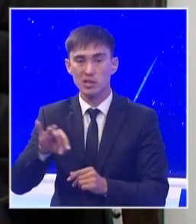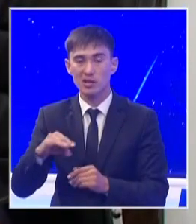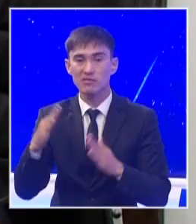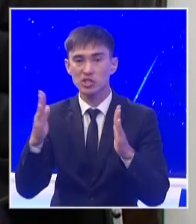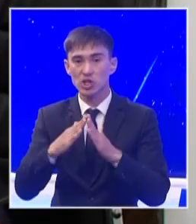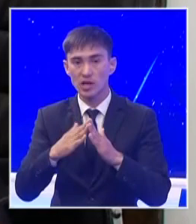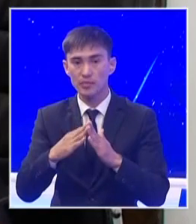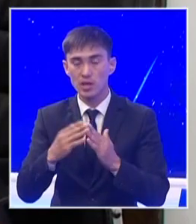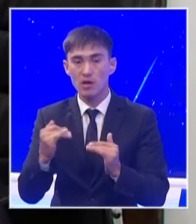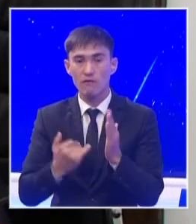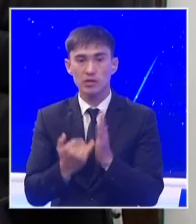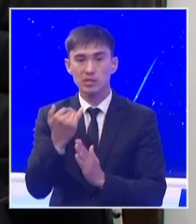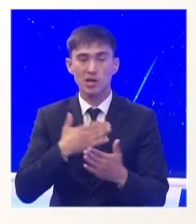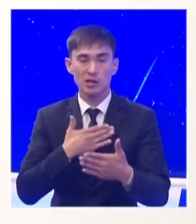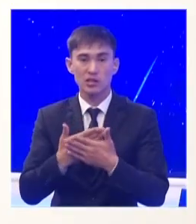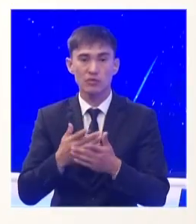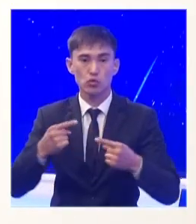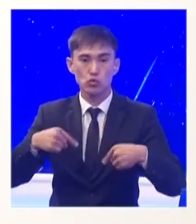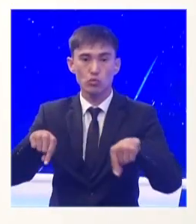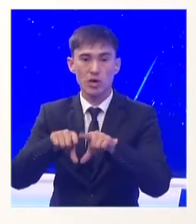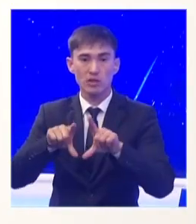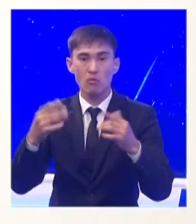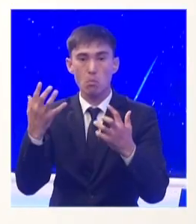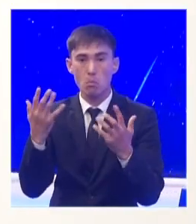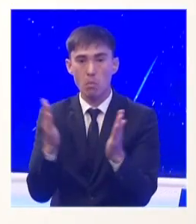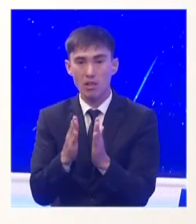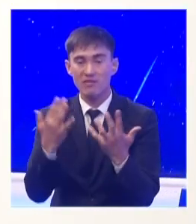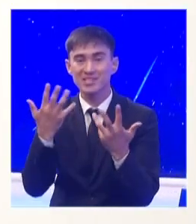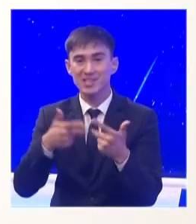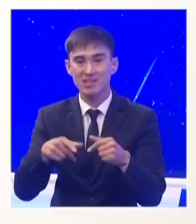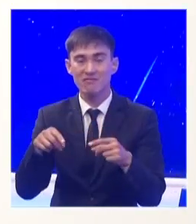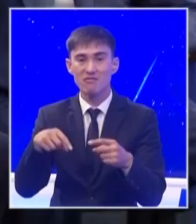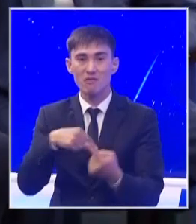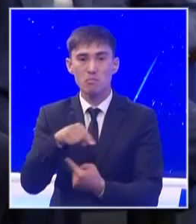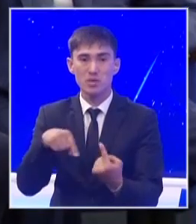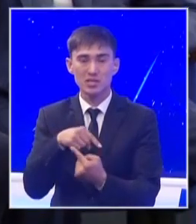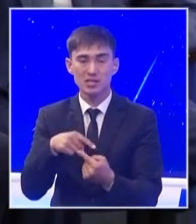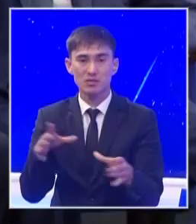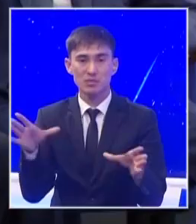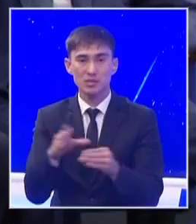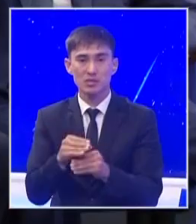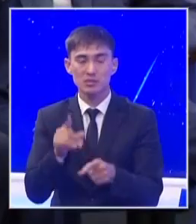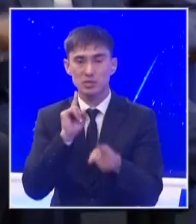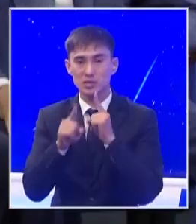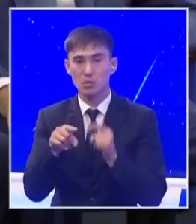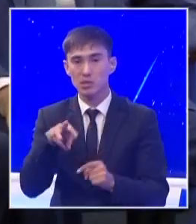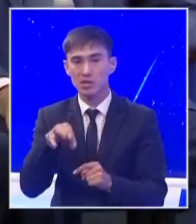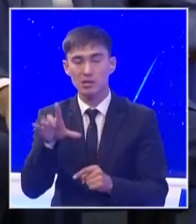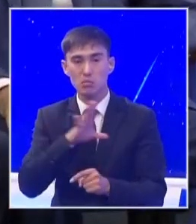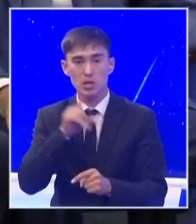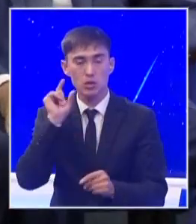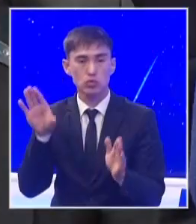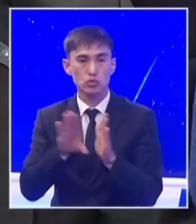жилья. Заметно возросла активность субъектов малого и среднего бизнеса. Вместе с тем на заседании Маслихата было заслушано